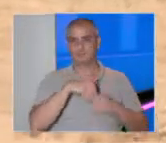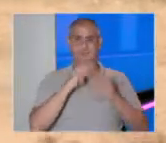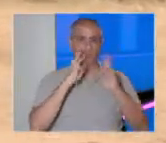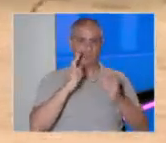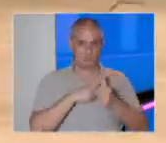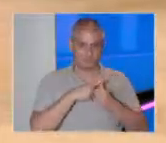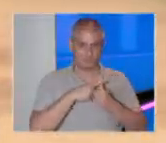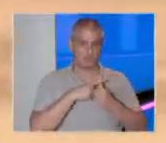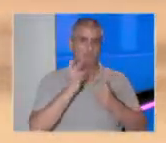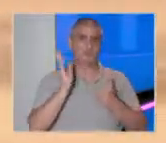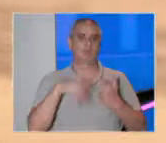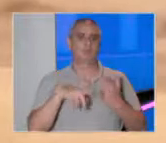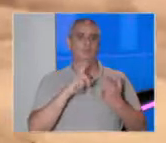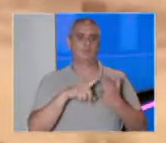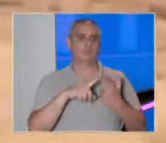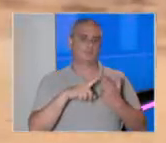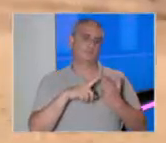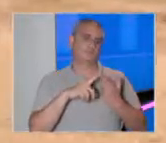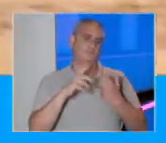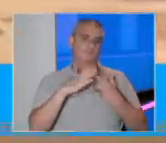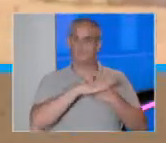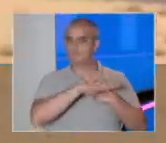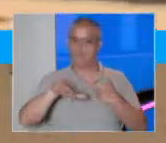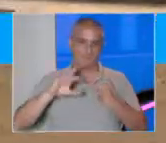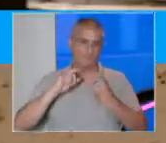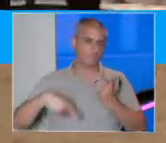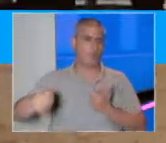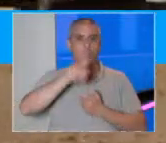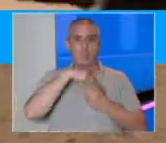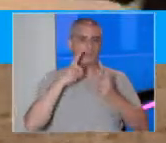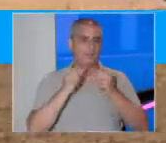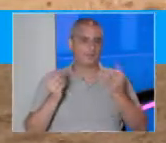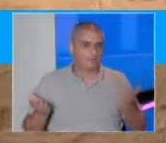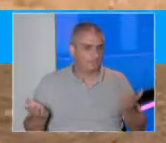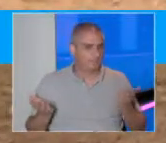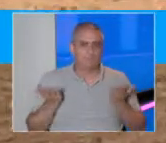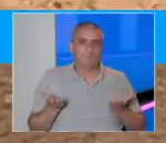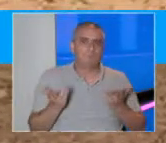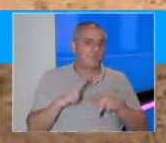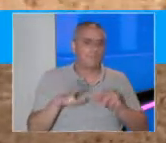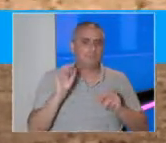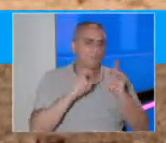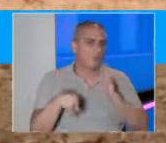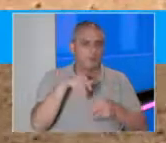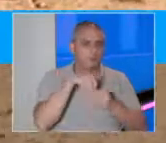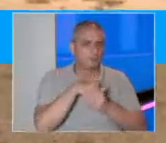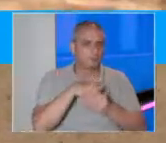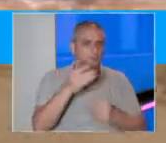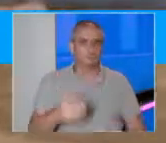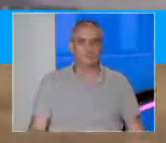גם במרחבים של העוטף, מה שנקרא. מה המצב של התושבים אצלכם